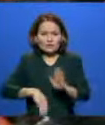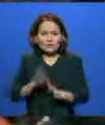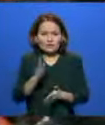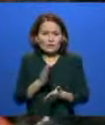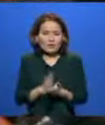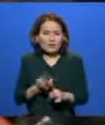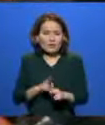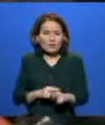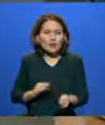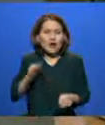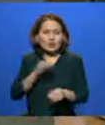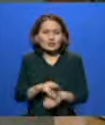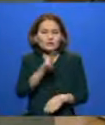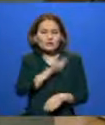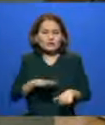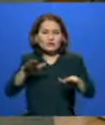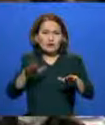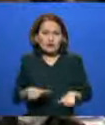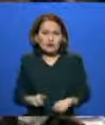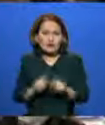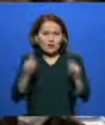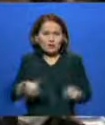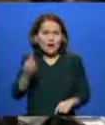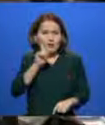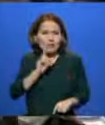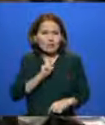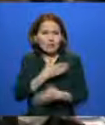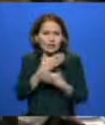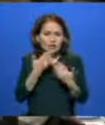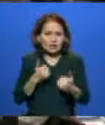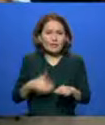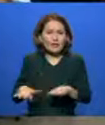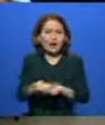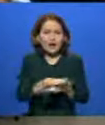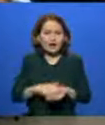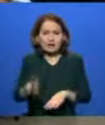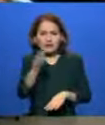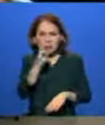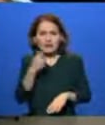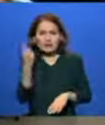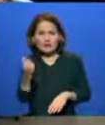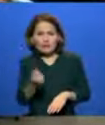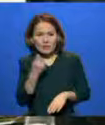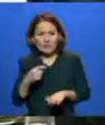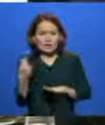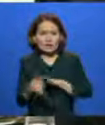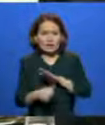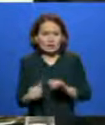қаншама қосымша жұмыс орындарының ашылатындығы әзірге беймәлім. Алайда халықтың аз жала қалатындығы бесенеден белгілі.